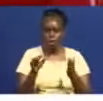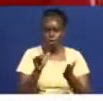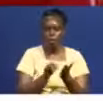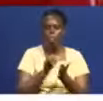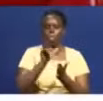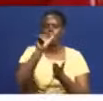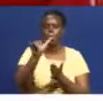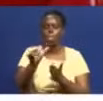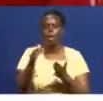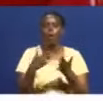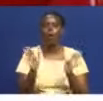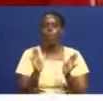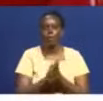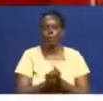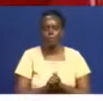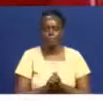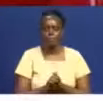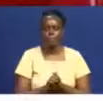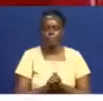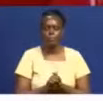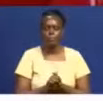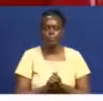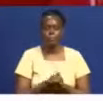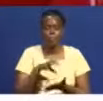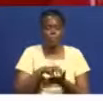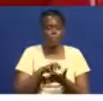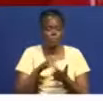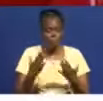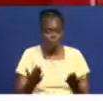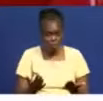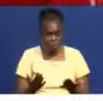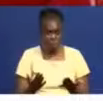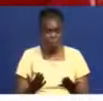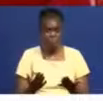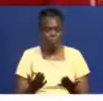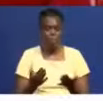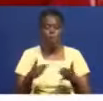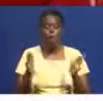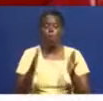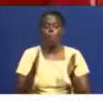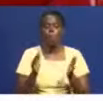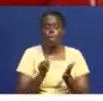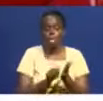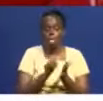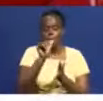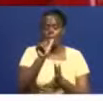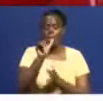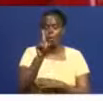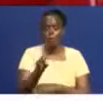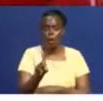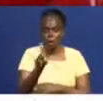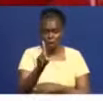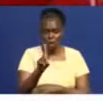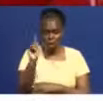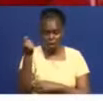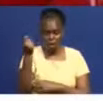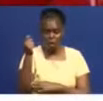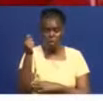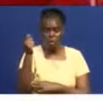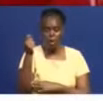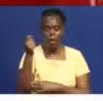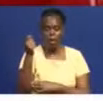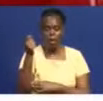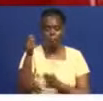Airport. Cha kusikitisha, Bispika, waziri alifungulia ndege moja ambayo ni ya Kenya